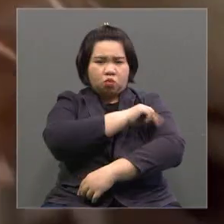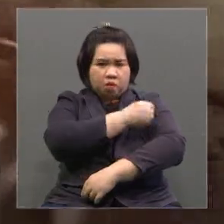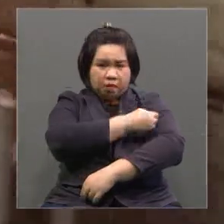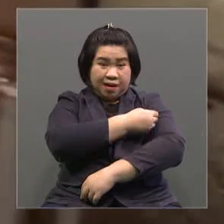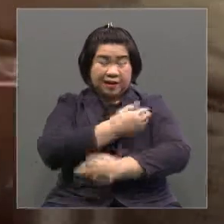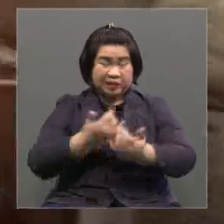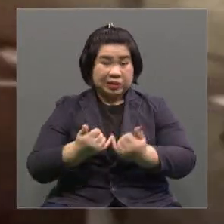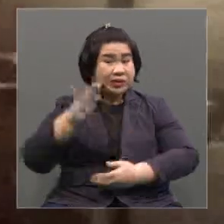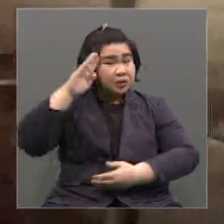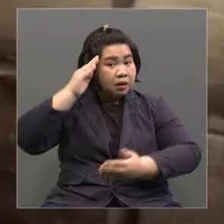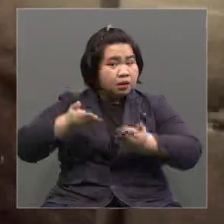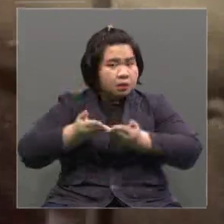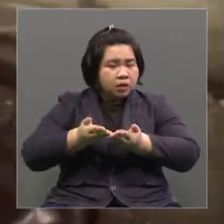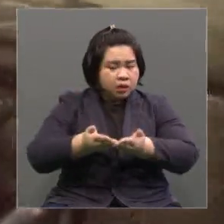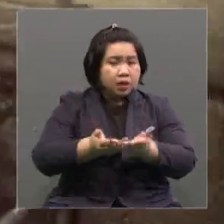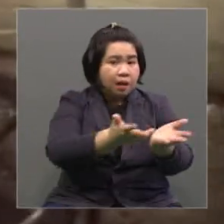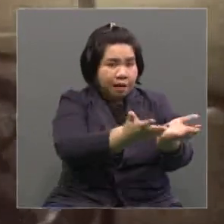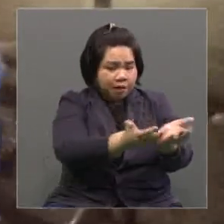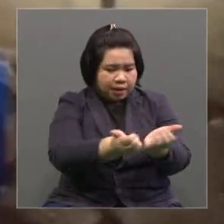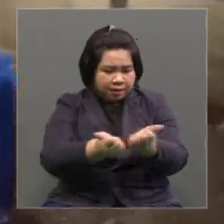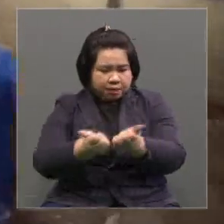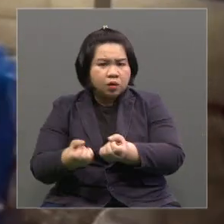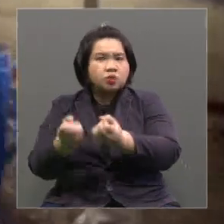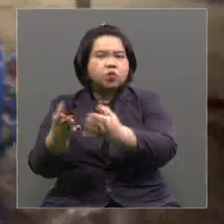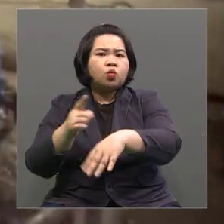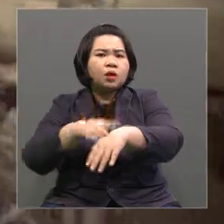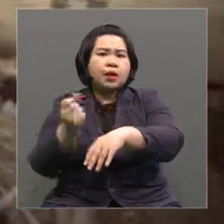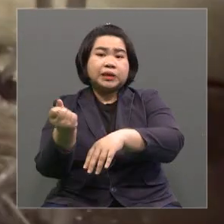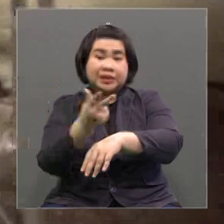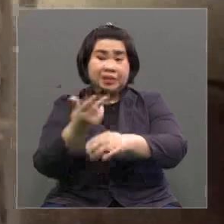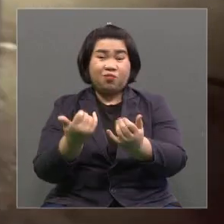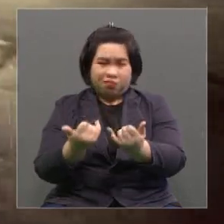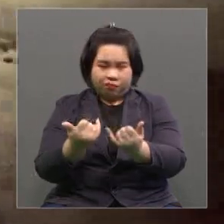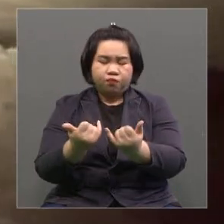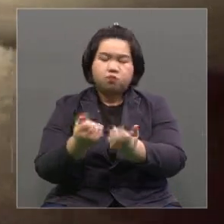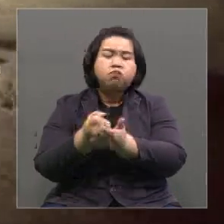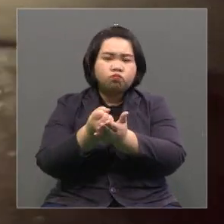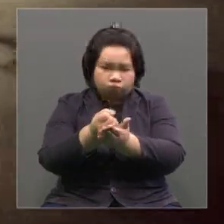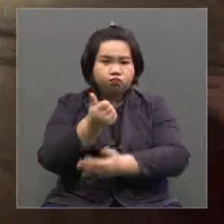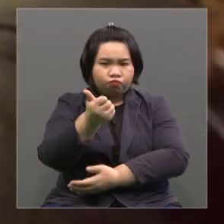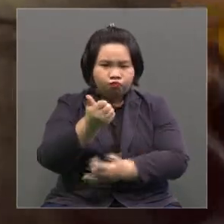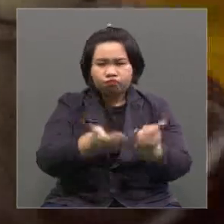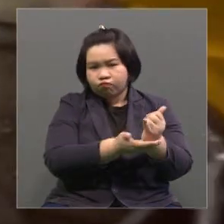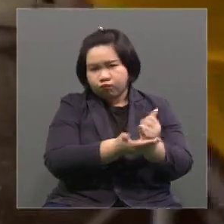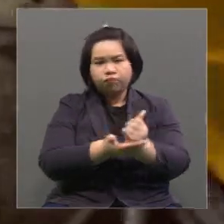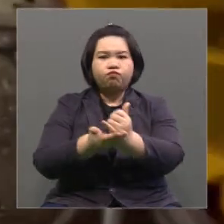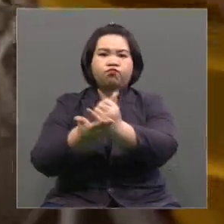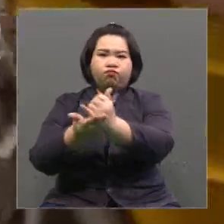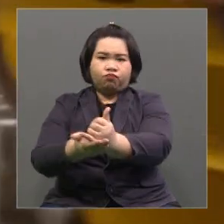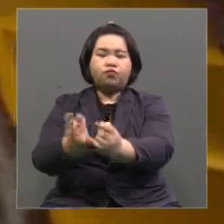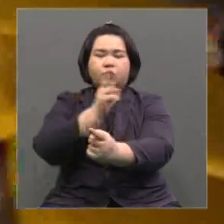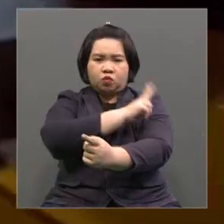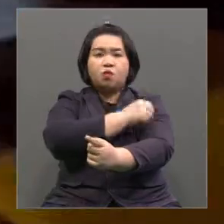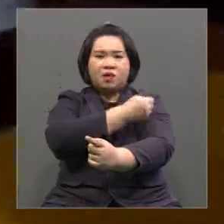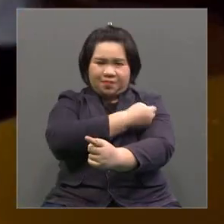โดยเรือหลวงคลองใหญ่ก็กลับมาถึงฝั่งเมื่อเวลา 3:00 นของวันนี้นะคะก็สามารถนำตัวผู้ได้รับบาดเจ็บส่ง